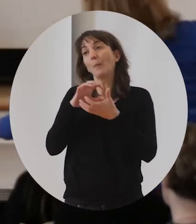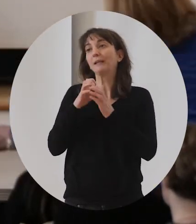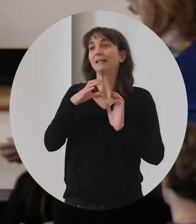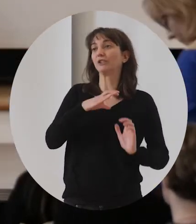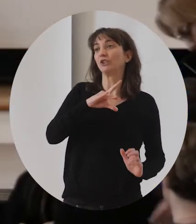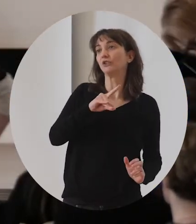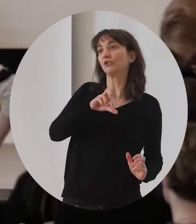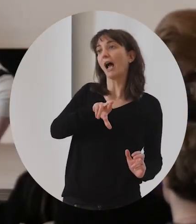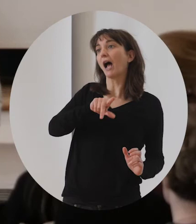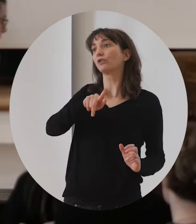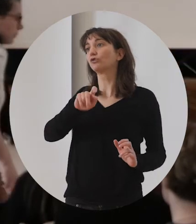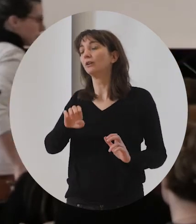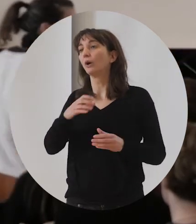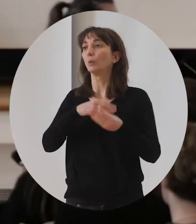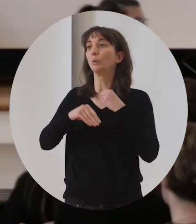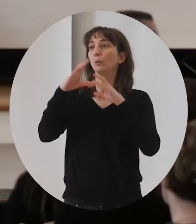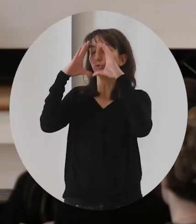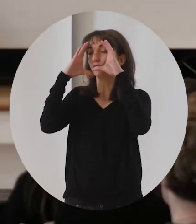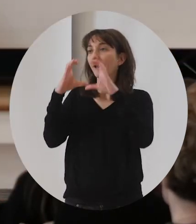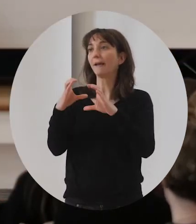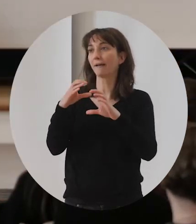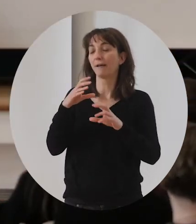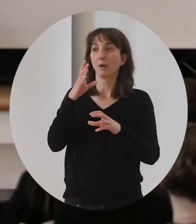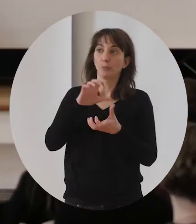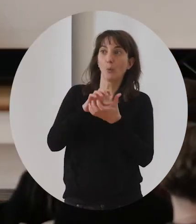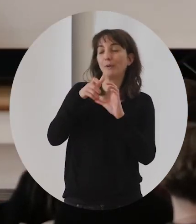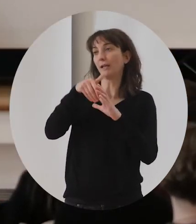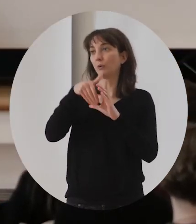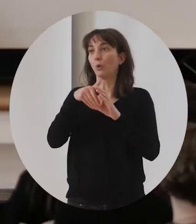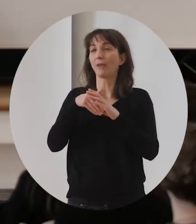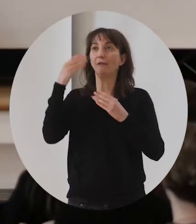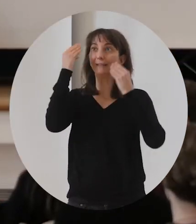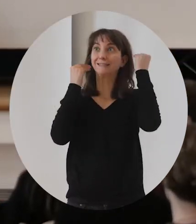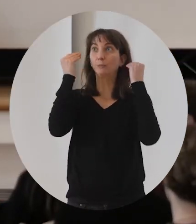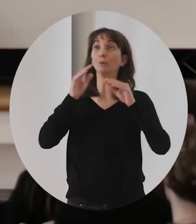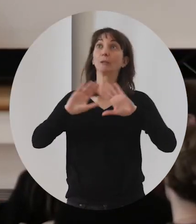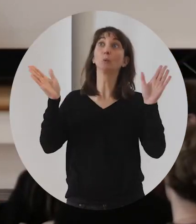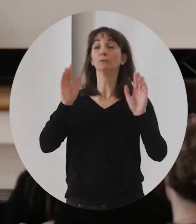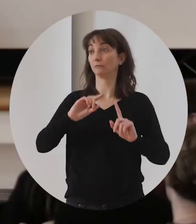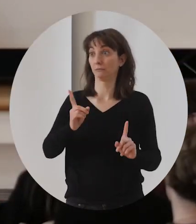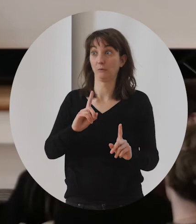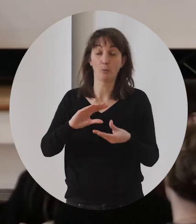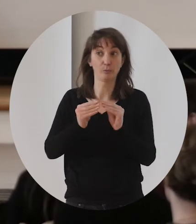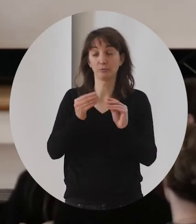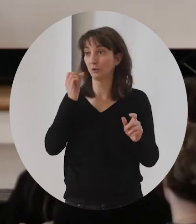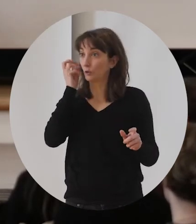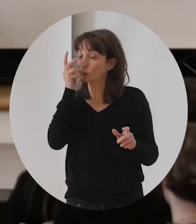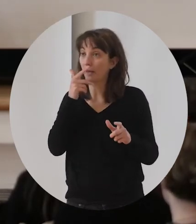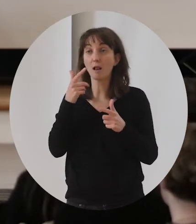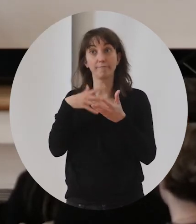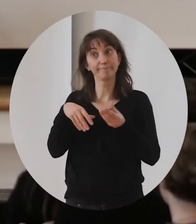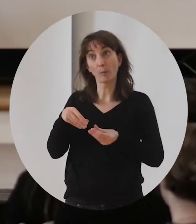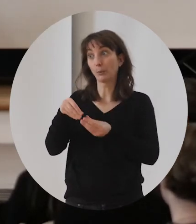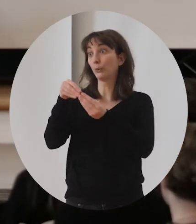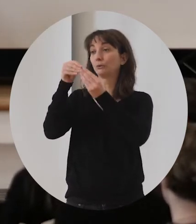Usher, il n'y a pas seulement que l'atteinte vestibulaire. Il y a les autres atteintes au niveau sensoriel autour qui